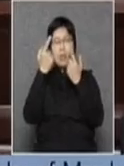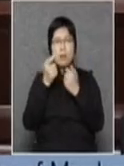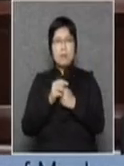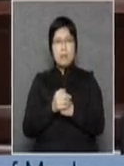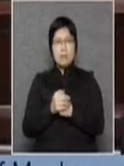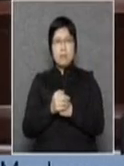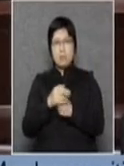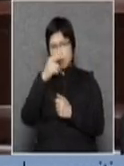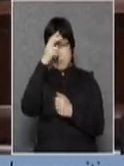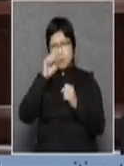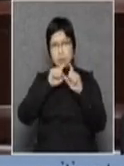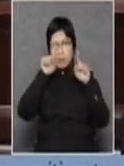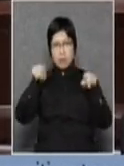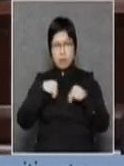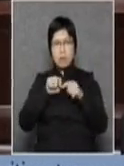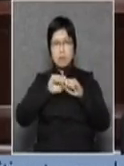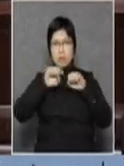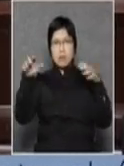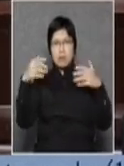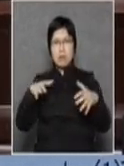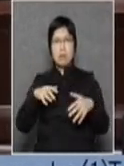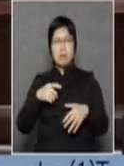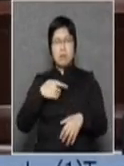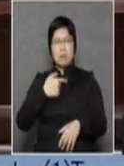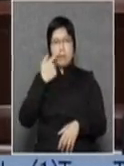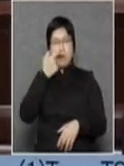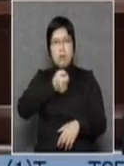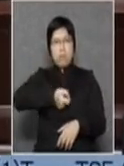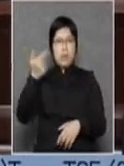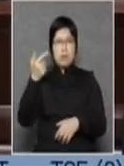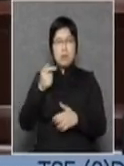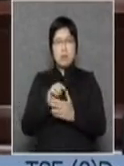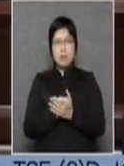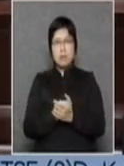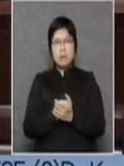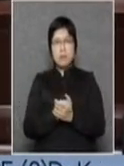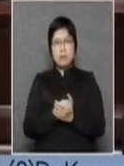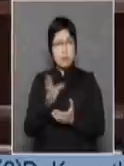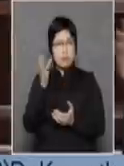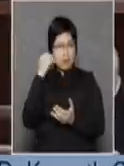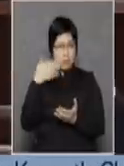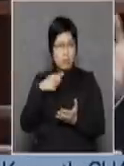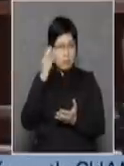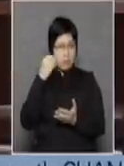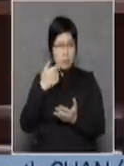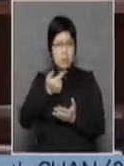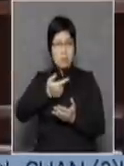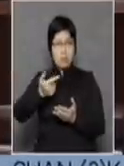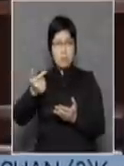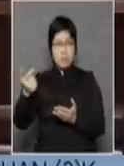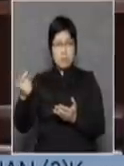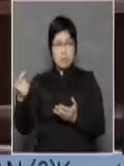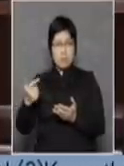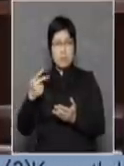施政報告發表之後呢就更加嚴重。主席都可能聽過啦，好多嗰啲